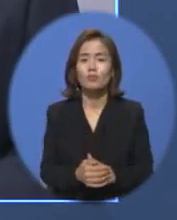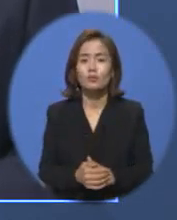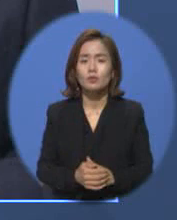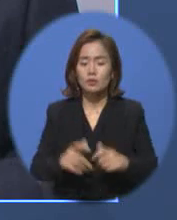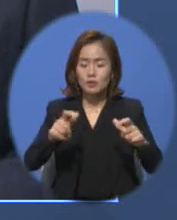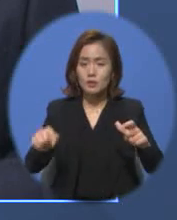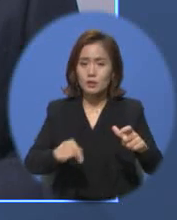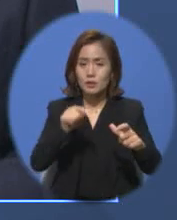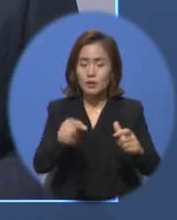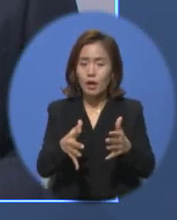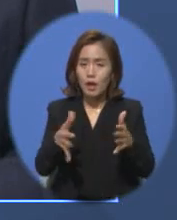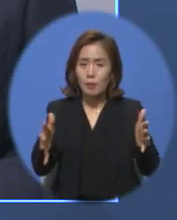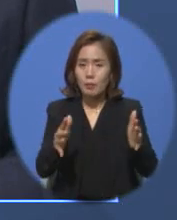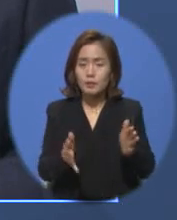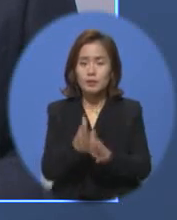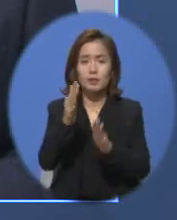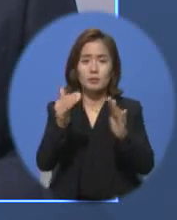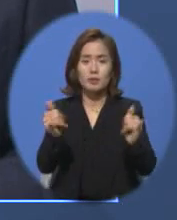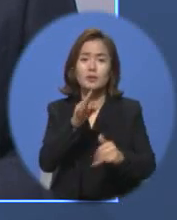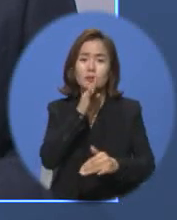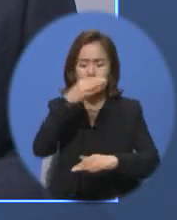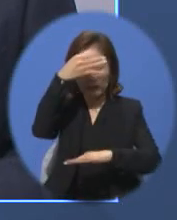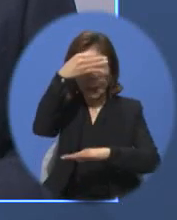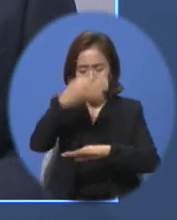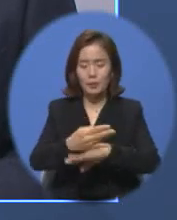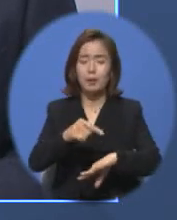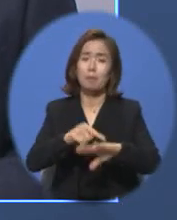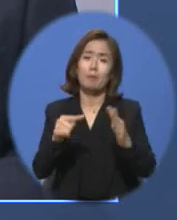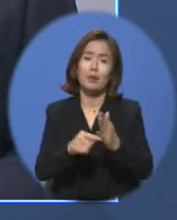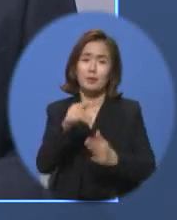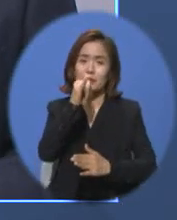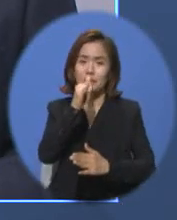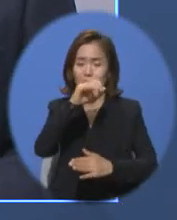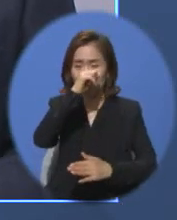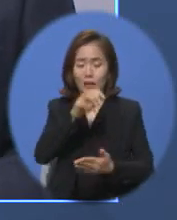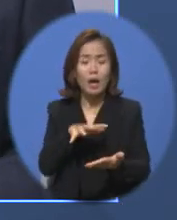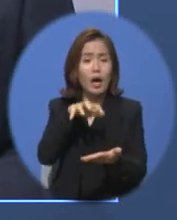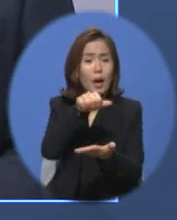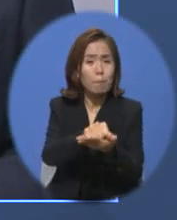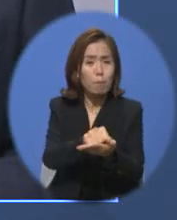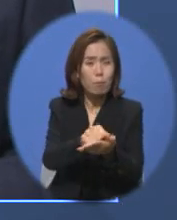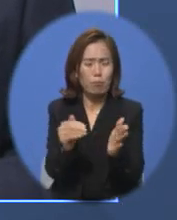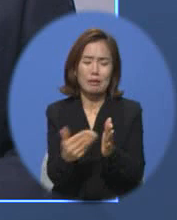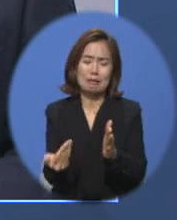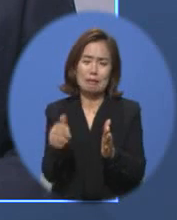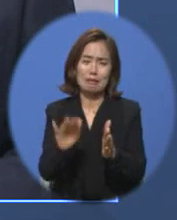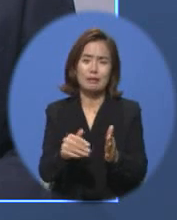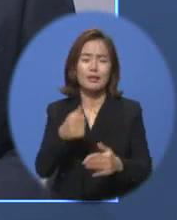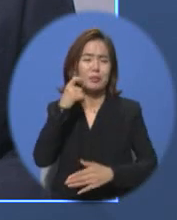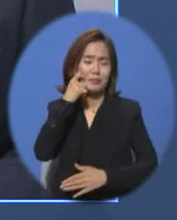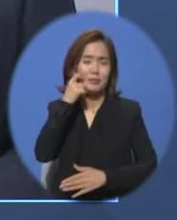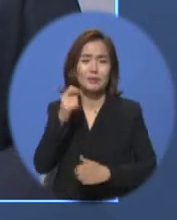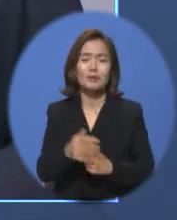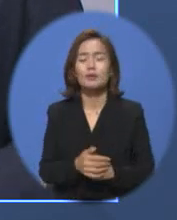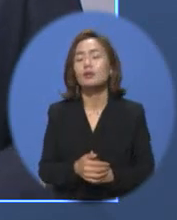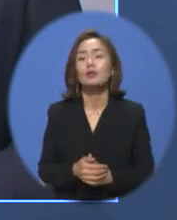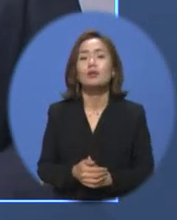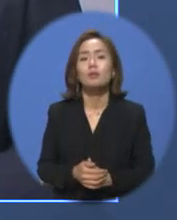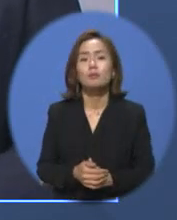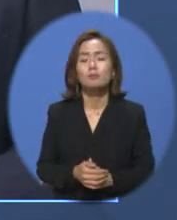사실,저는 그지역에사는아파트주민들이정말안쓰럽다고생각합니다 .그예산을확보했어야했는데,그러지 못했습니다